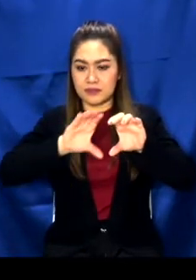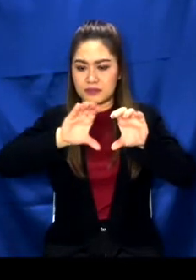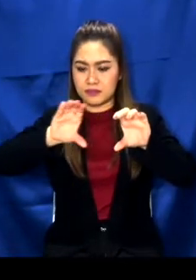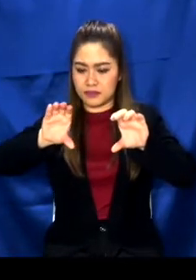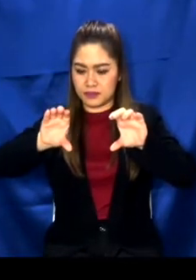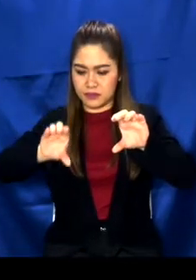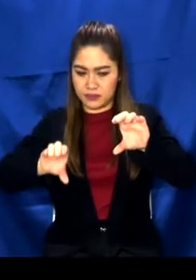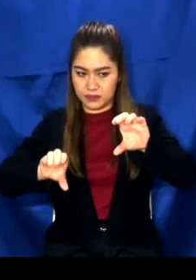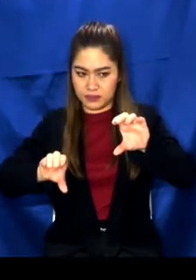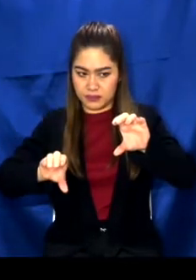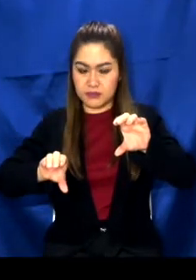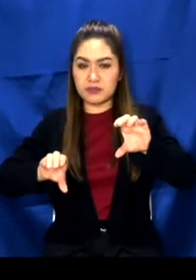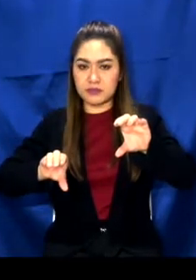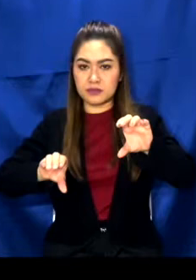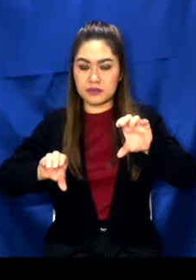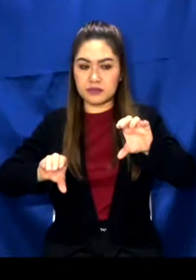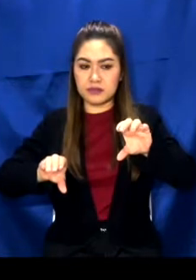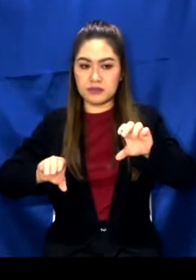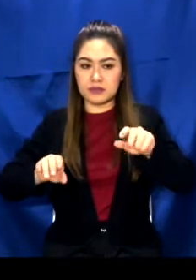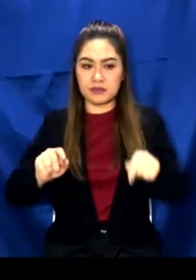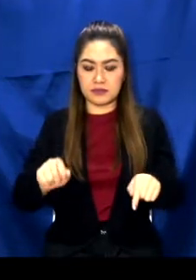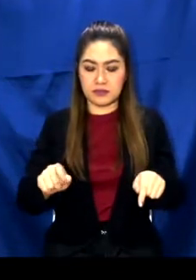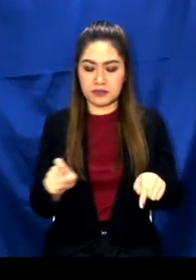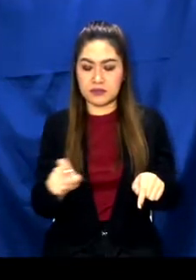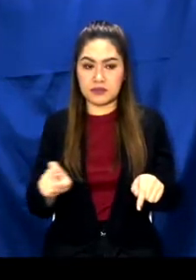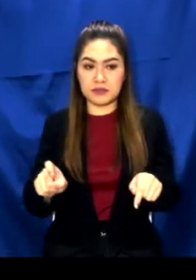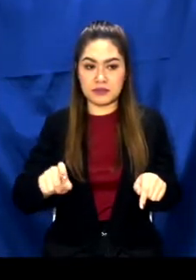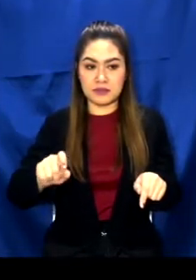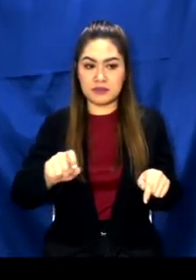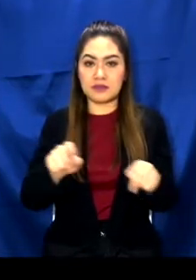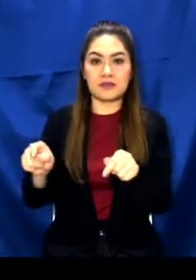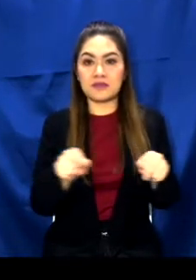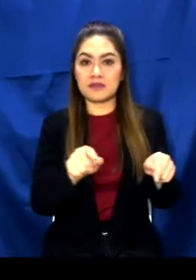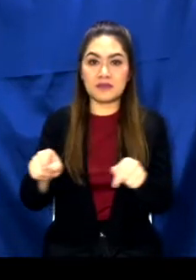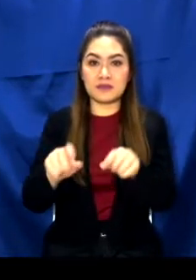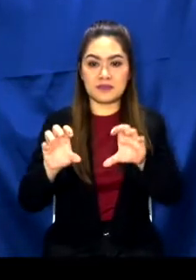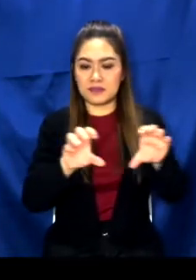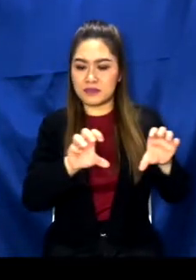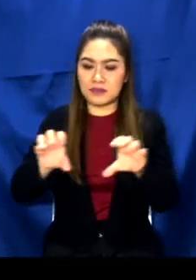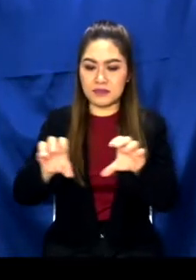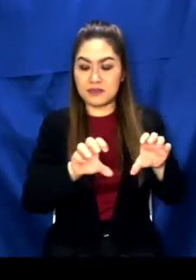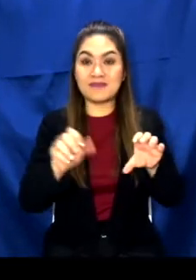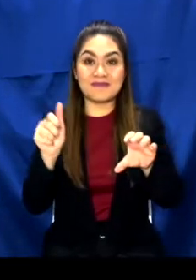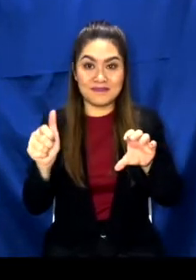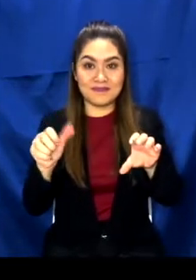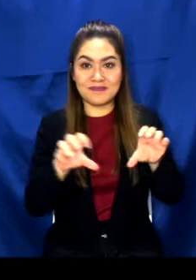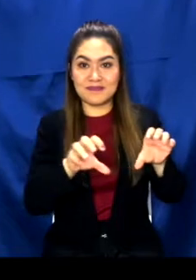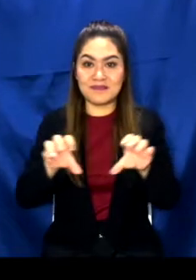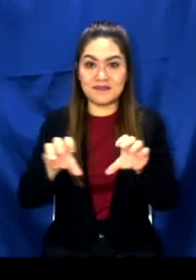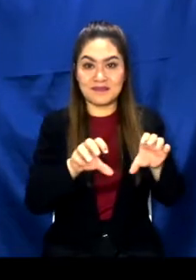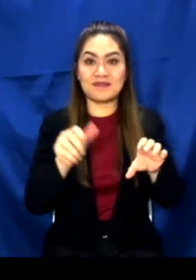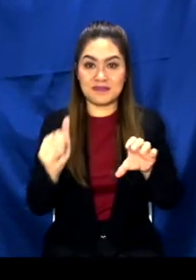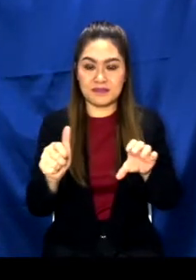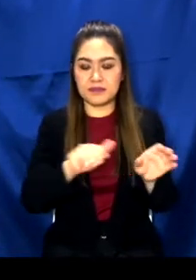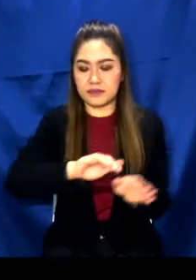การจับหน้าจอเลื่อนไปมาก็แค่กดสเปซบาร์แล้วก็พอขึ้นลูกศรเราก็เลื่อนไปเลื่อนมาได้นะคะแบบนี้จากนั้